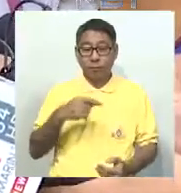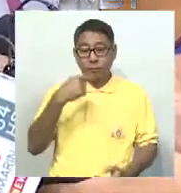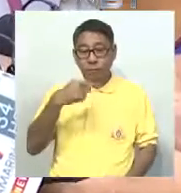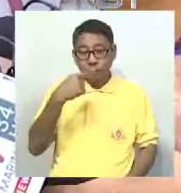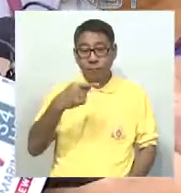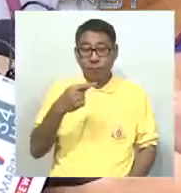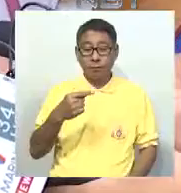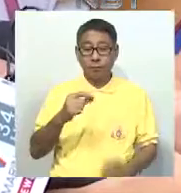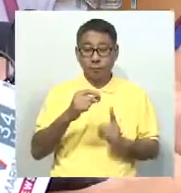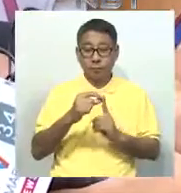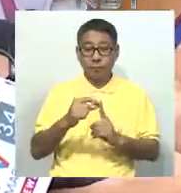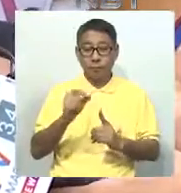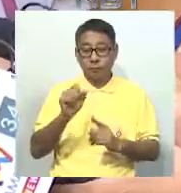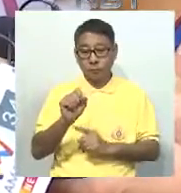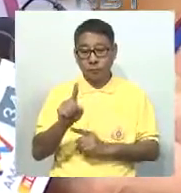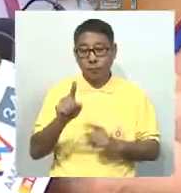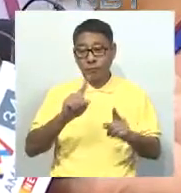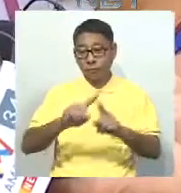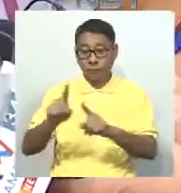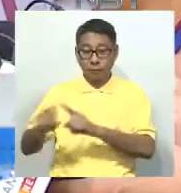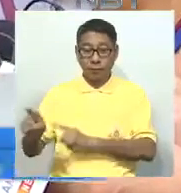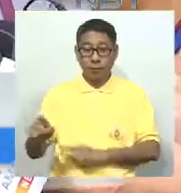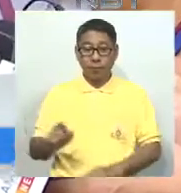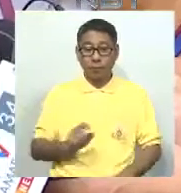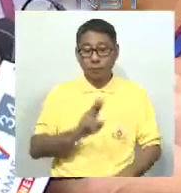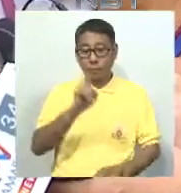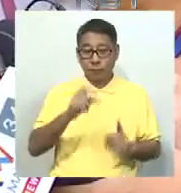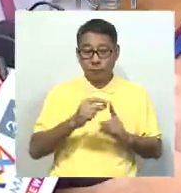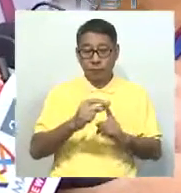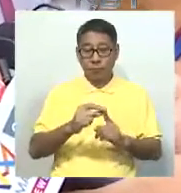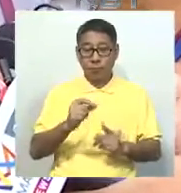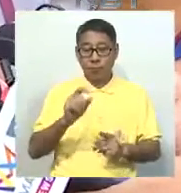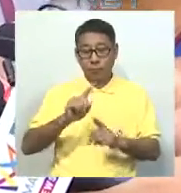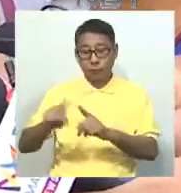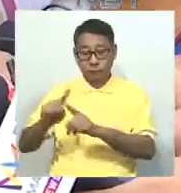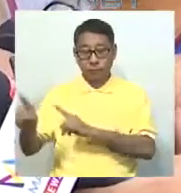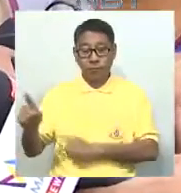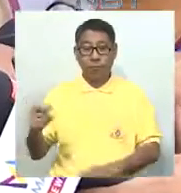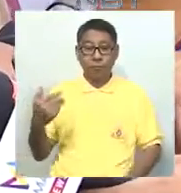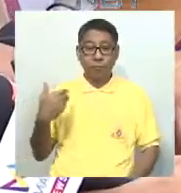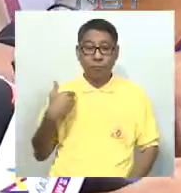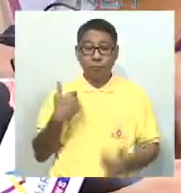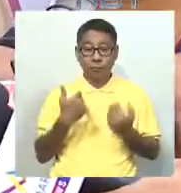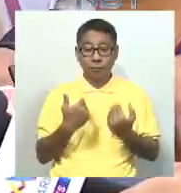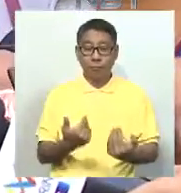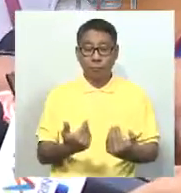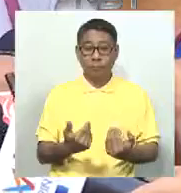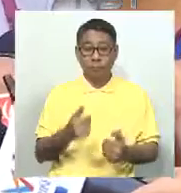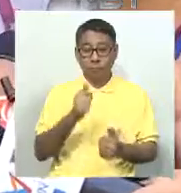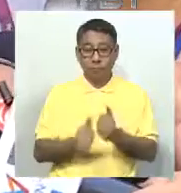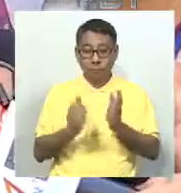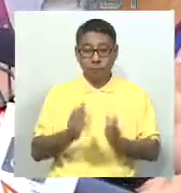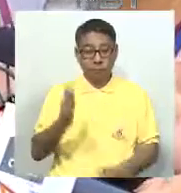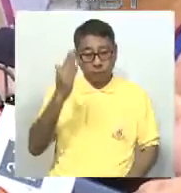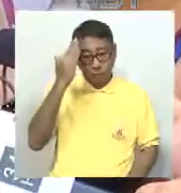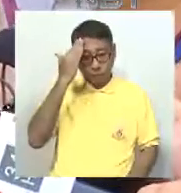านต่างๆการใช้คำต่างๆการใช้ราชาศัพท์ต่างๆอย่างน้อยก็ทุกฝ่ายจะต้